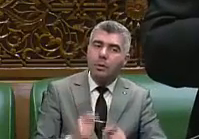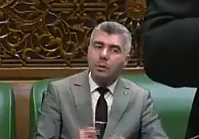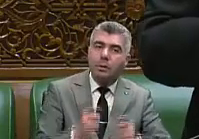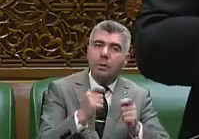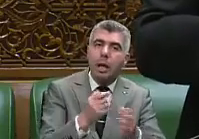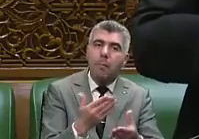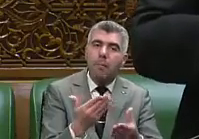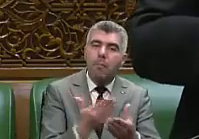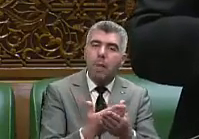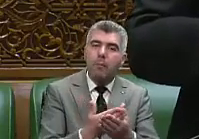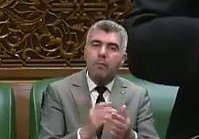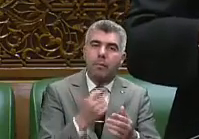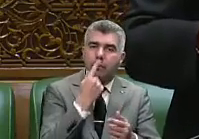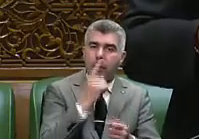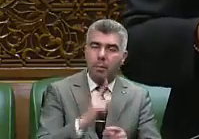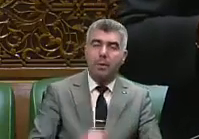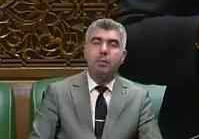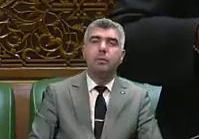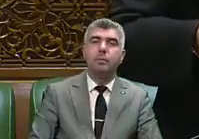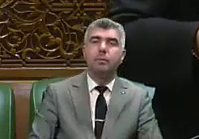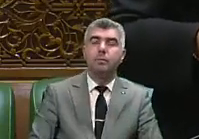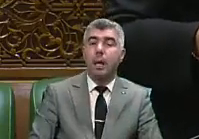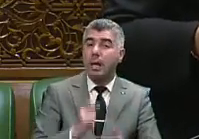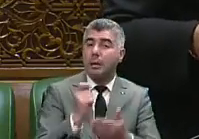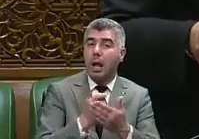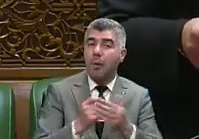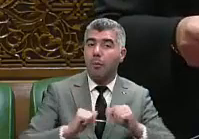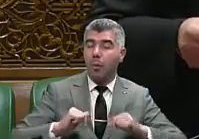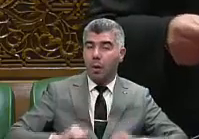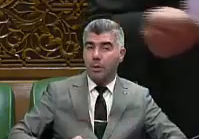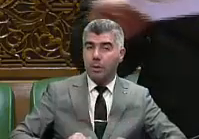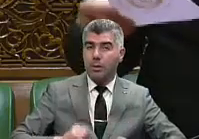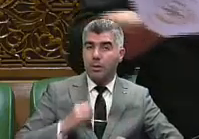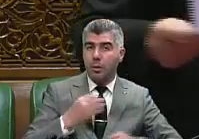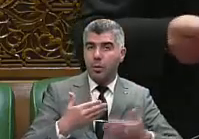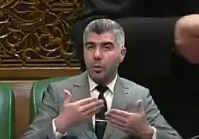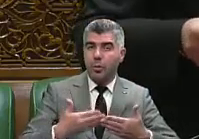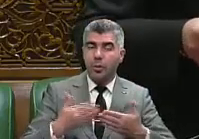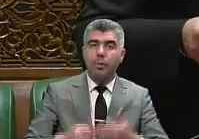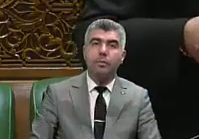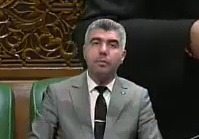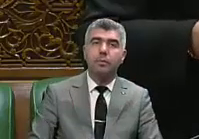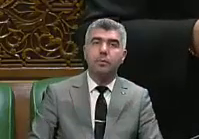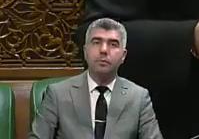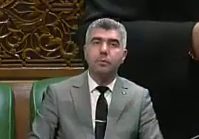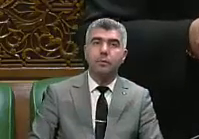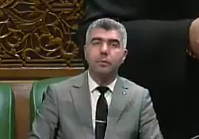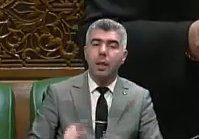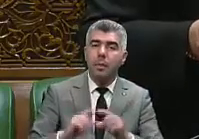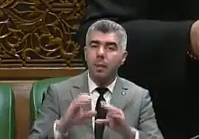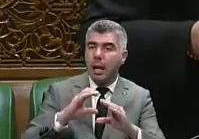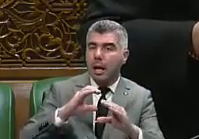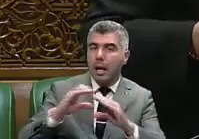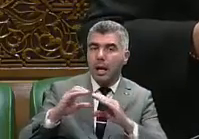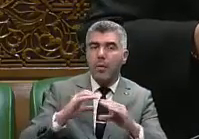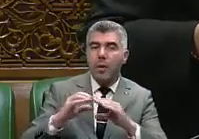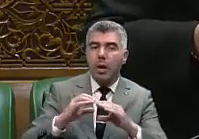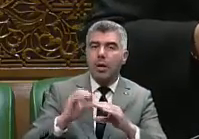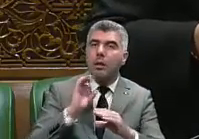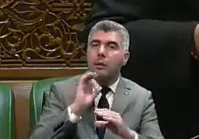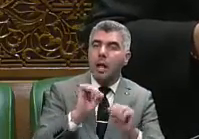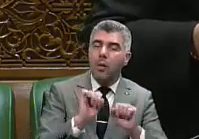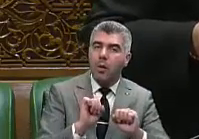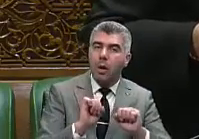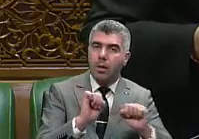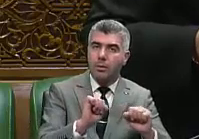أخرى لتحمل المسؤولية. لذلك نطالبكم سي الوزير في الاتحاد الوطني للشغل المغرب لتصحيح مسار الحوار الاجتماعي بقطاعكم، لا